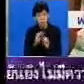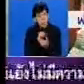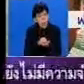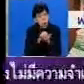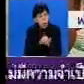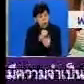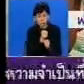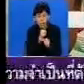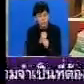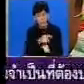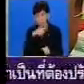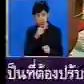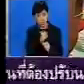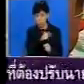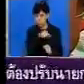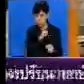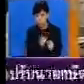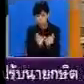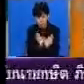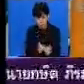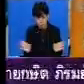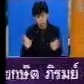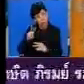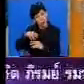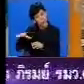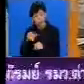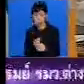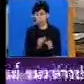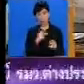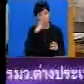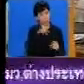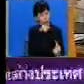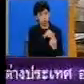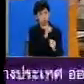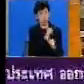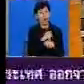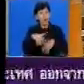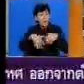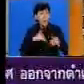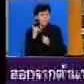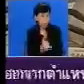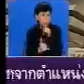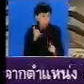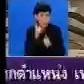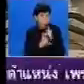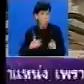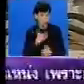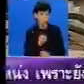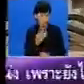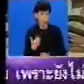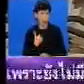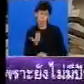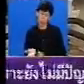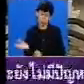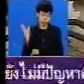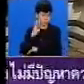ริการผู้ป่วยช่องทางเร่งด่วนโดยแยกออกจากการตรวจรักษาผู้ป่วยทั่วไปมีประชาชนเดินทางมาตรวจสุขภาพเป็นจำนวนมากตล